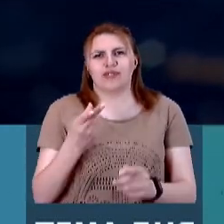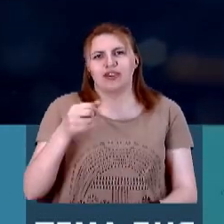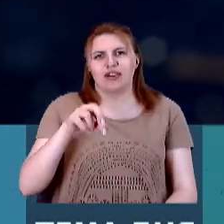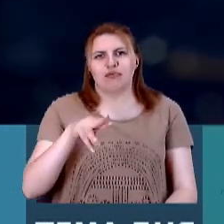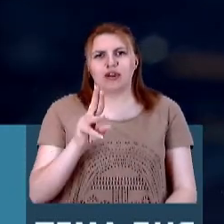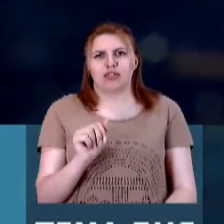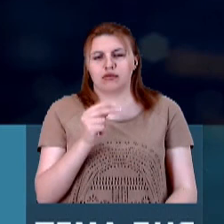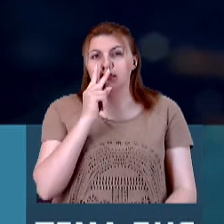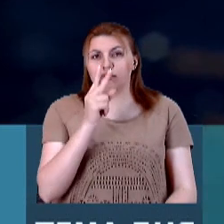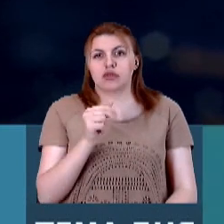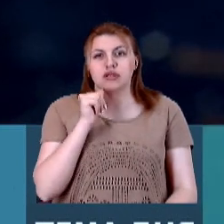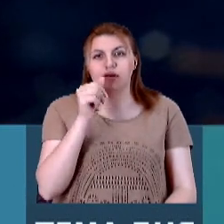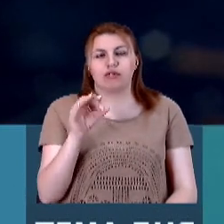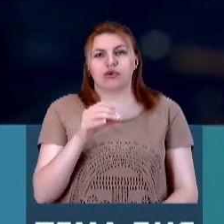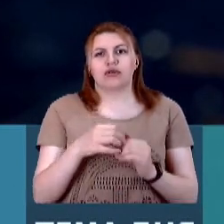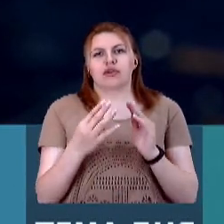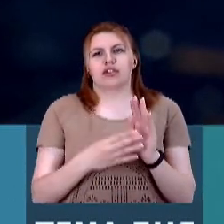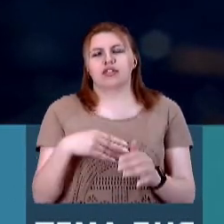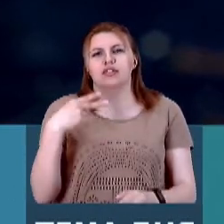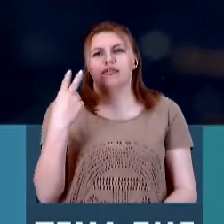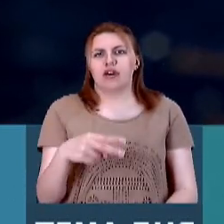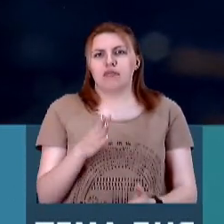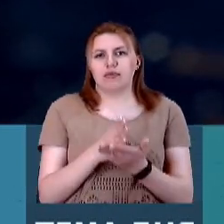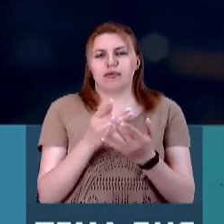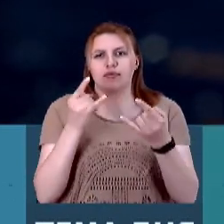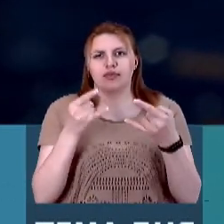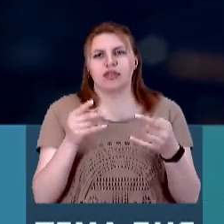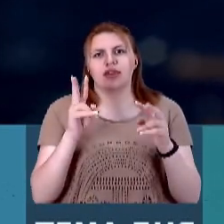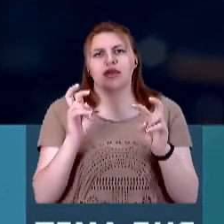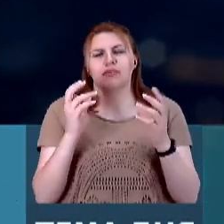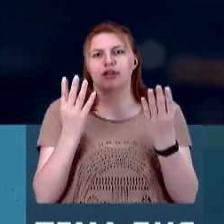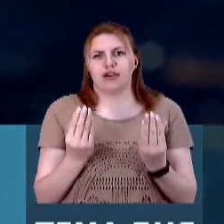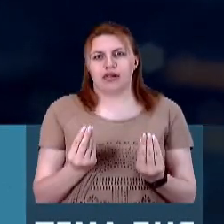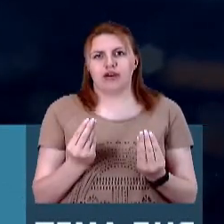Маленка. Побачимось з вами завтра о 19:20 в прямому ефірі, передача «Тема дня»